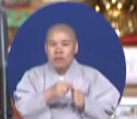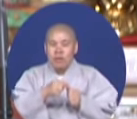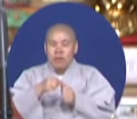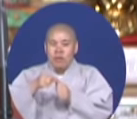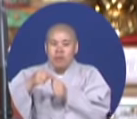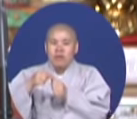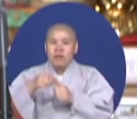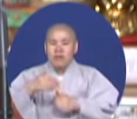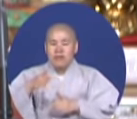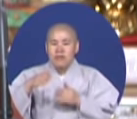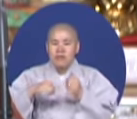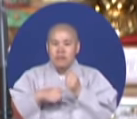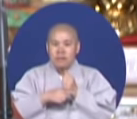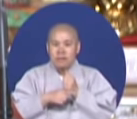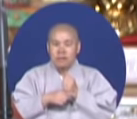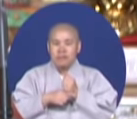말이에요.